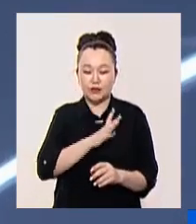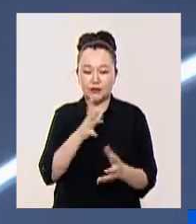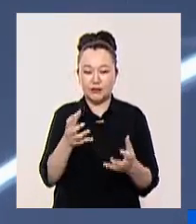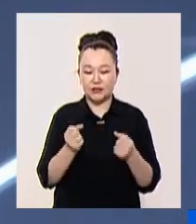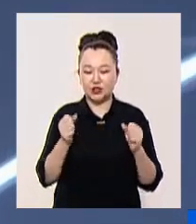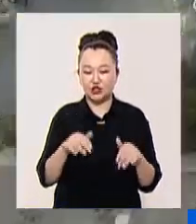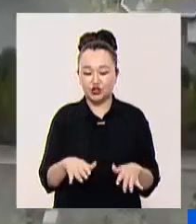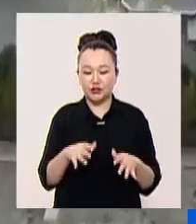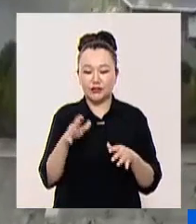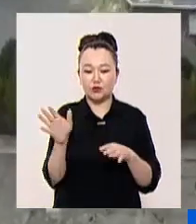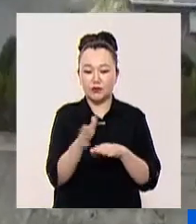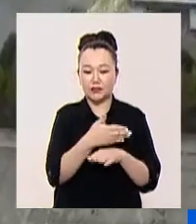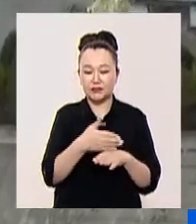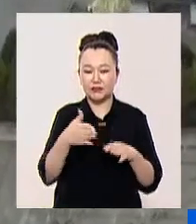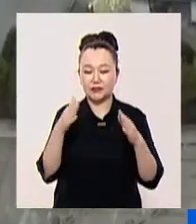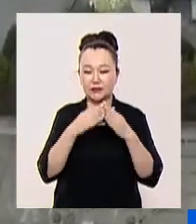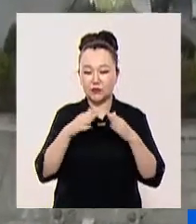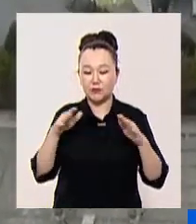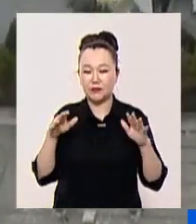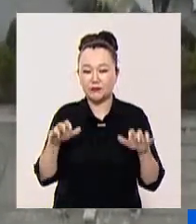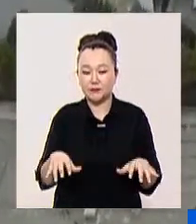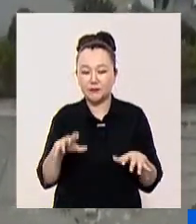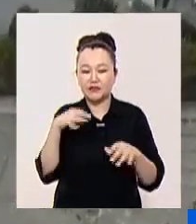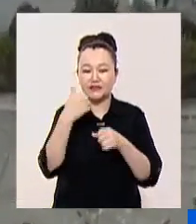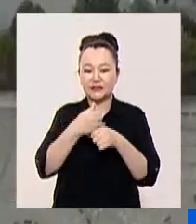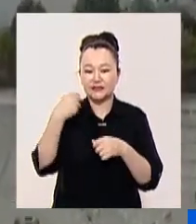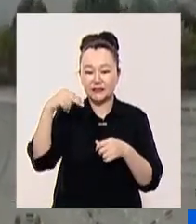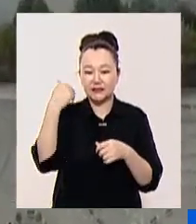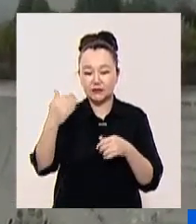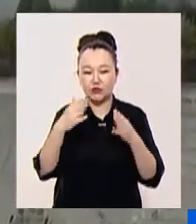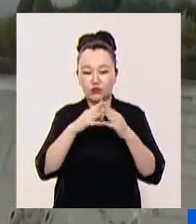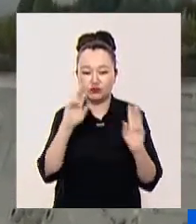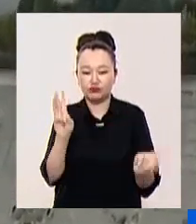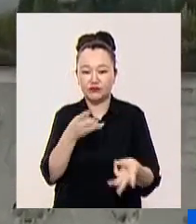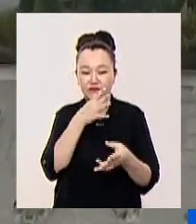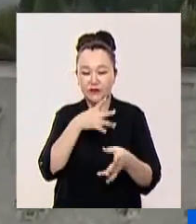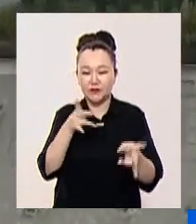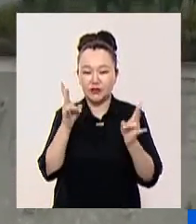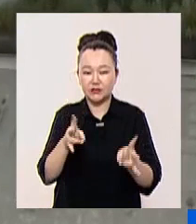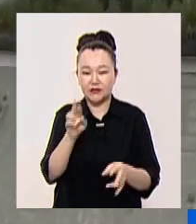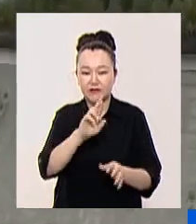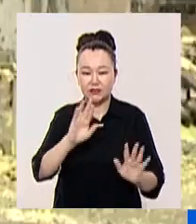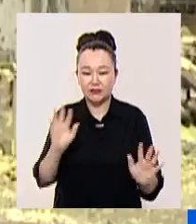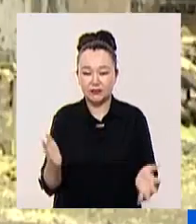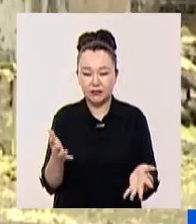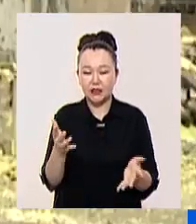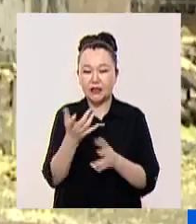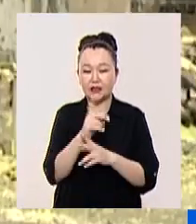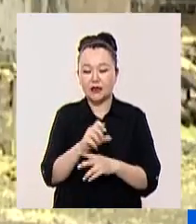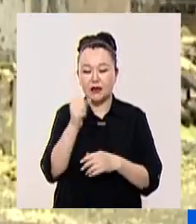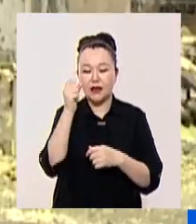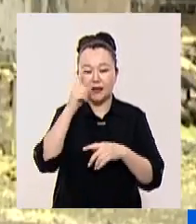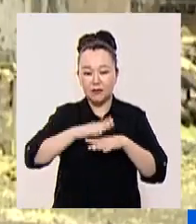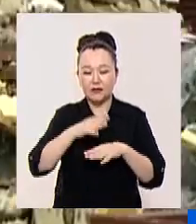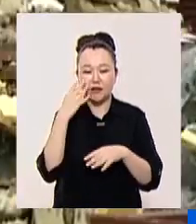принято решение снести резиденцию президента. Здание разгромили и сожгли во время трагических январских событий. Но в отличие от Акимата